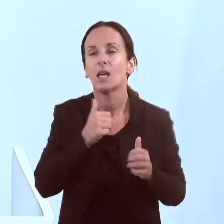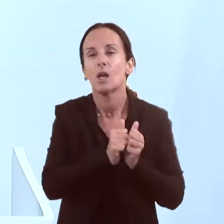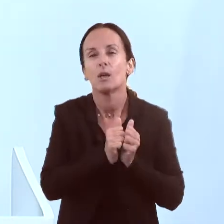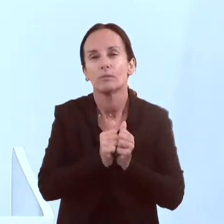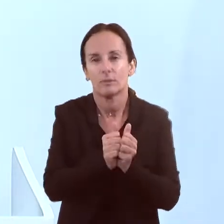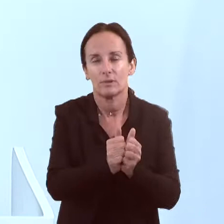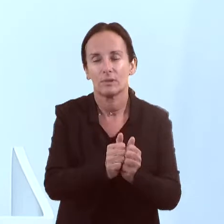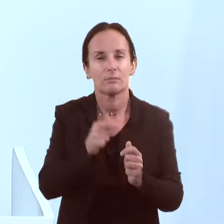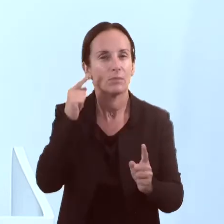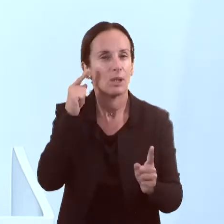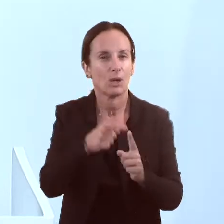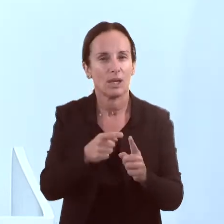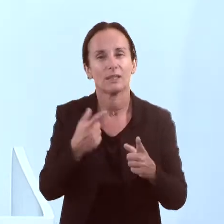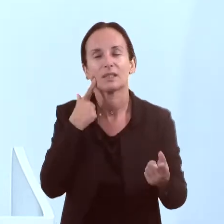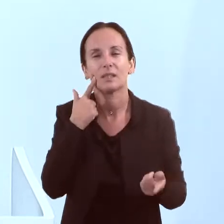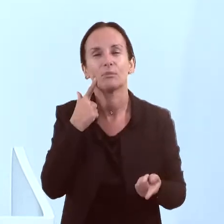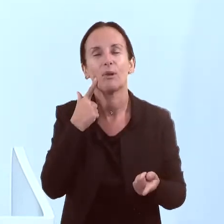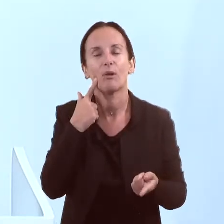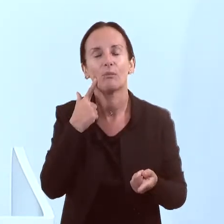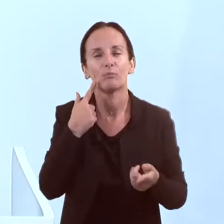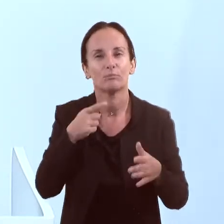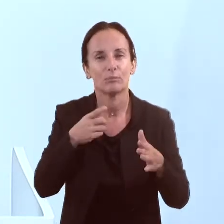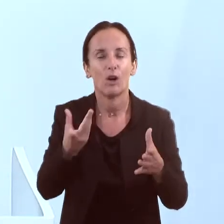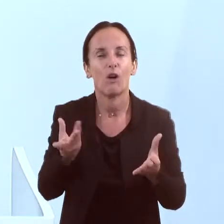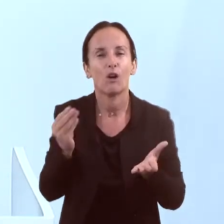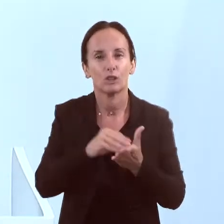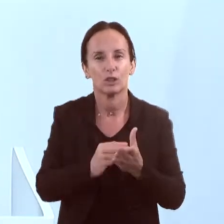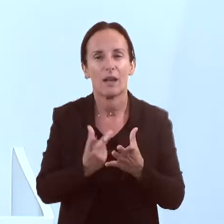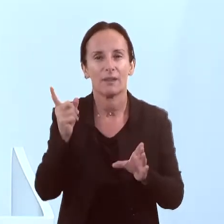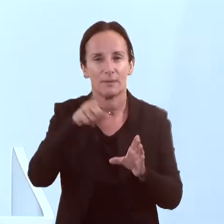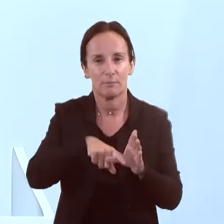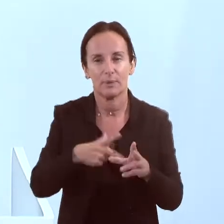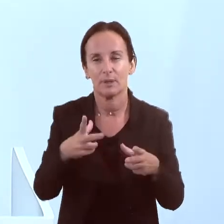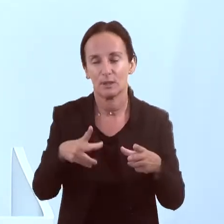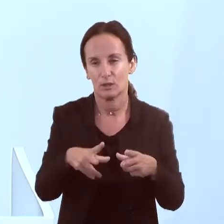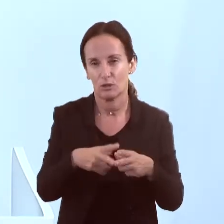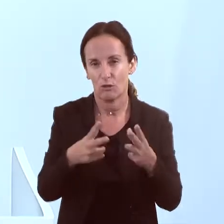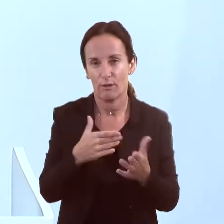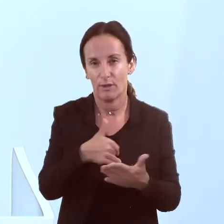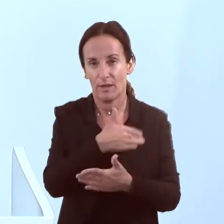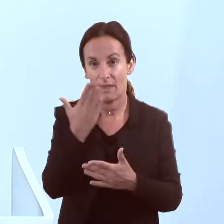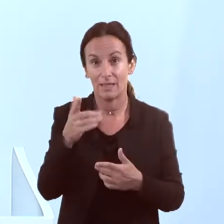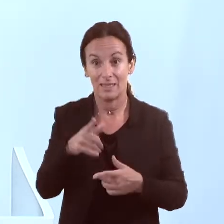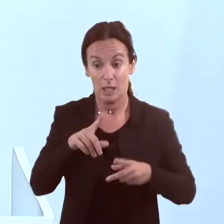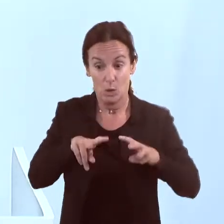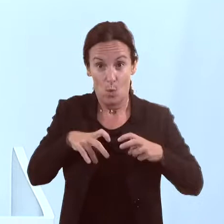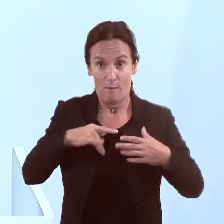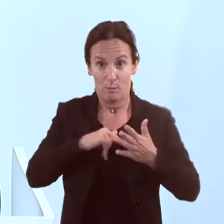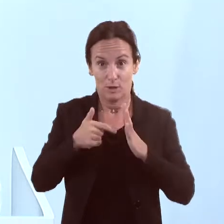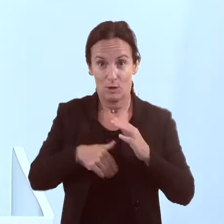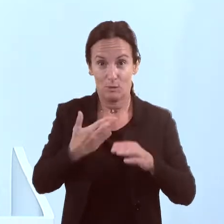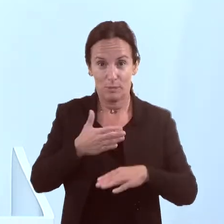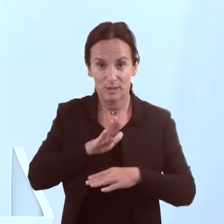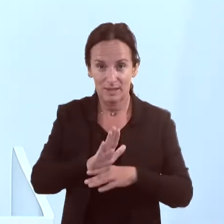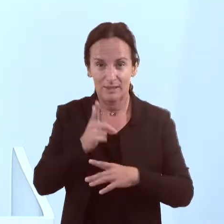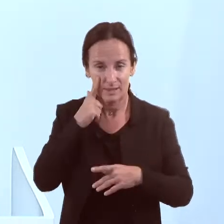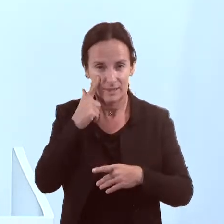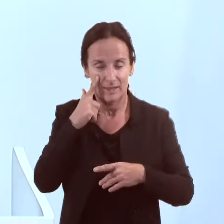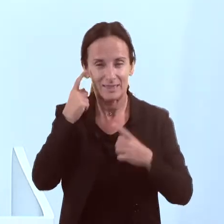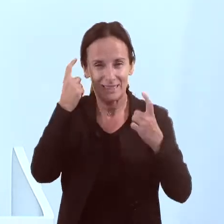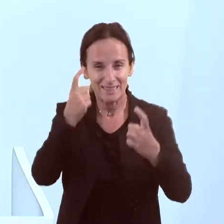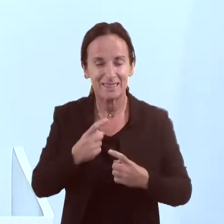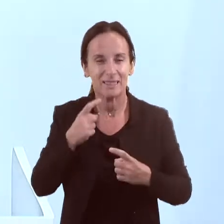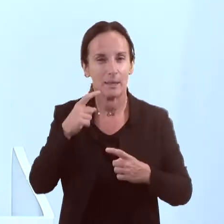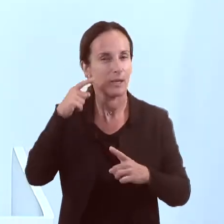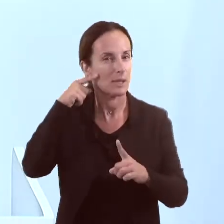perquè aquesta nova metodologia pugui ser escalable a tots els nivells i principalment sostenible. Unes fites ja les hem aconseguit,